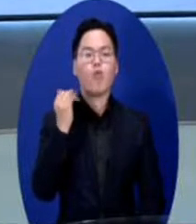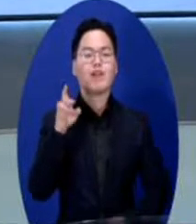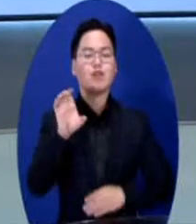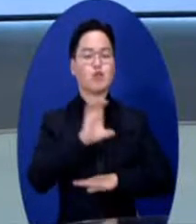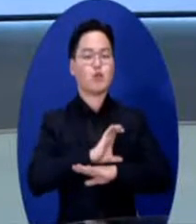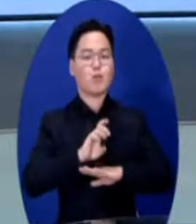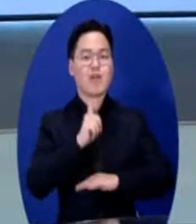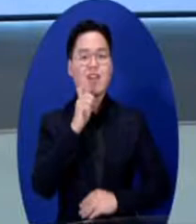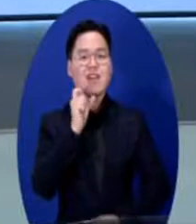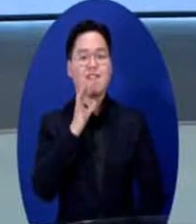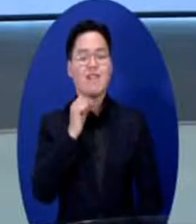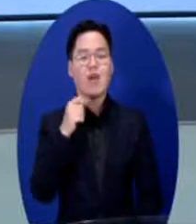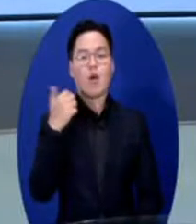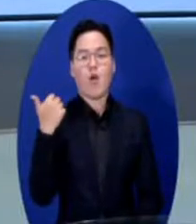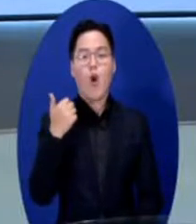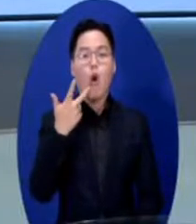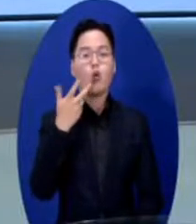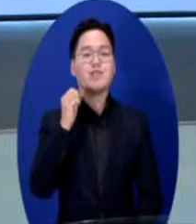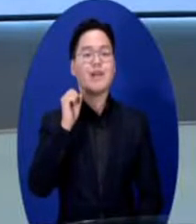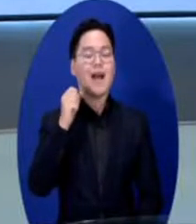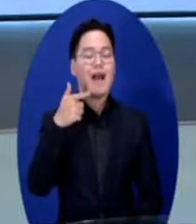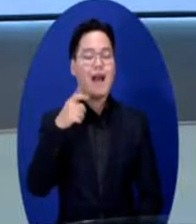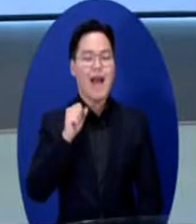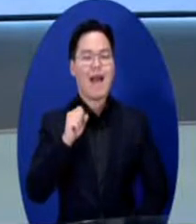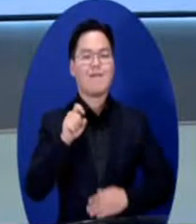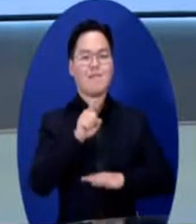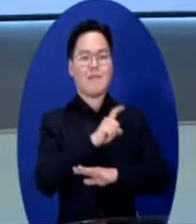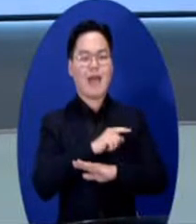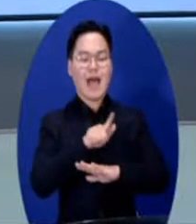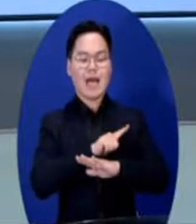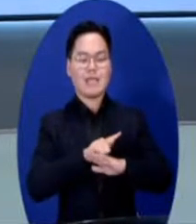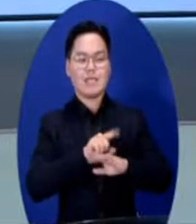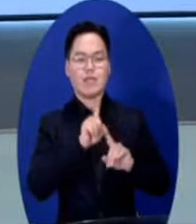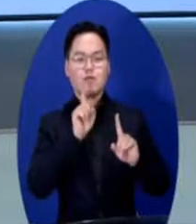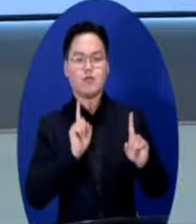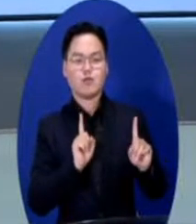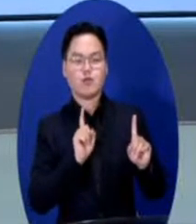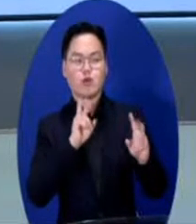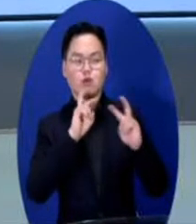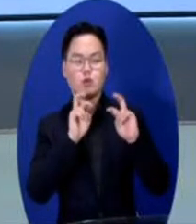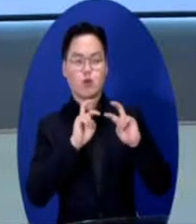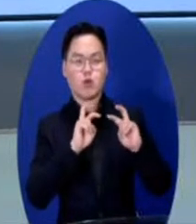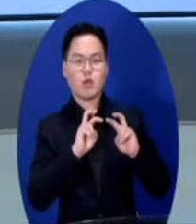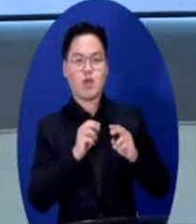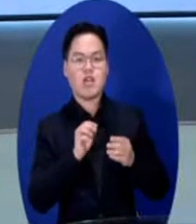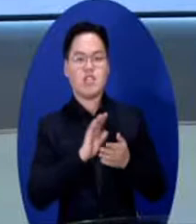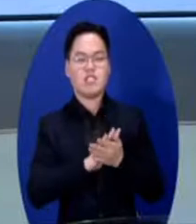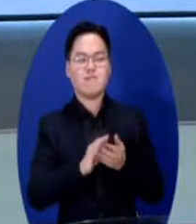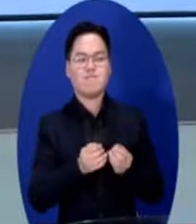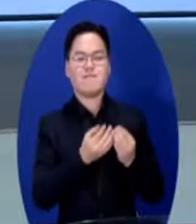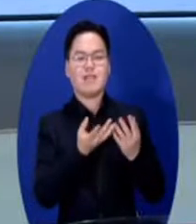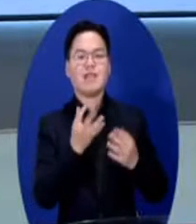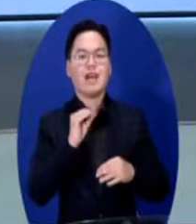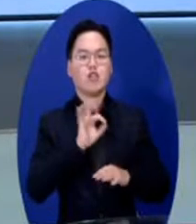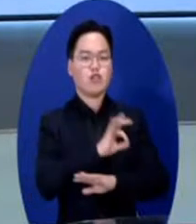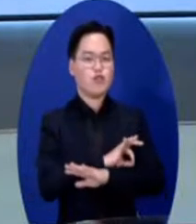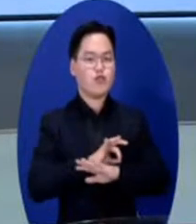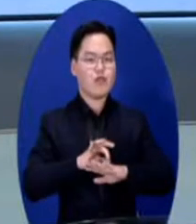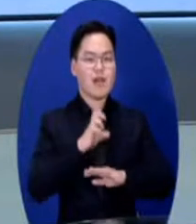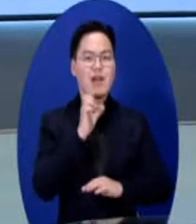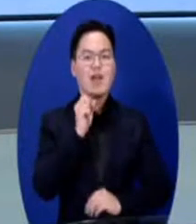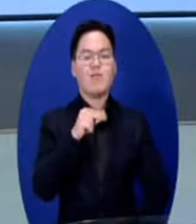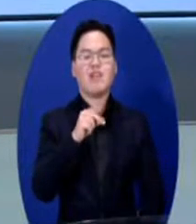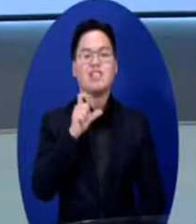багийн нутаг Хэвтэйгийн арын 30 га талбайд хэд талхлагдсан бэлчээрийг зайнаас тандах аргаар судлах ба нөхөн сэргээх туршилт төслийн хүрээнд тэмдэж